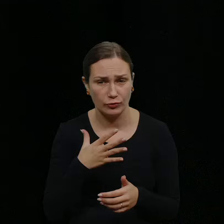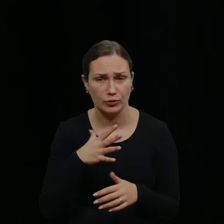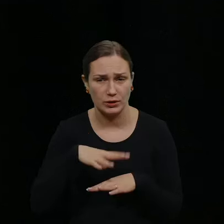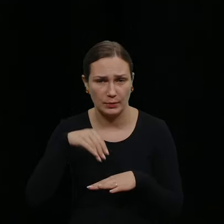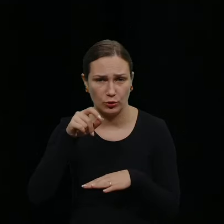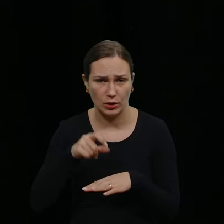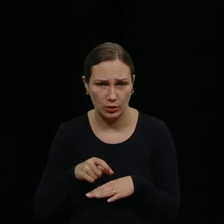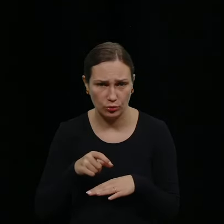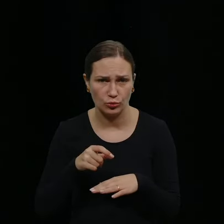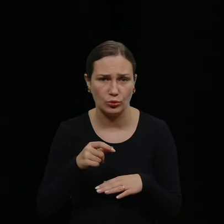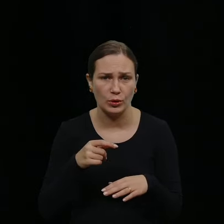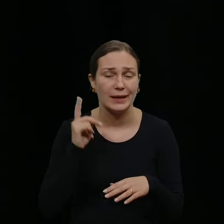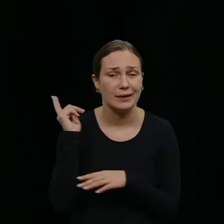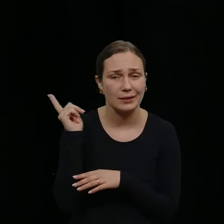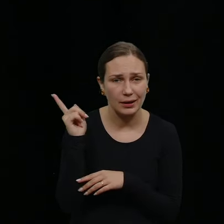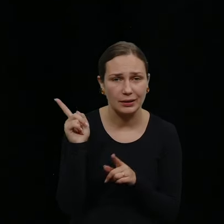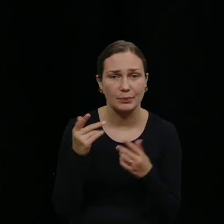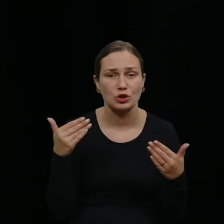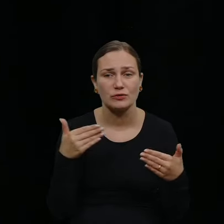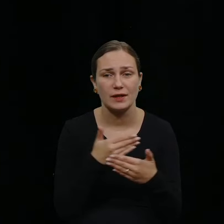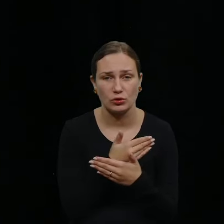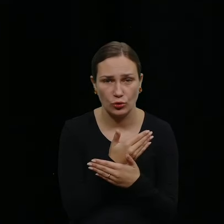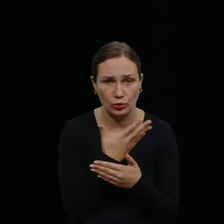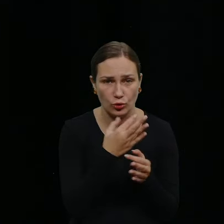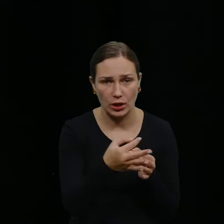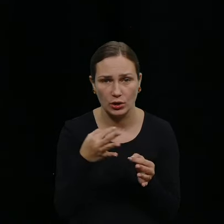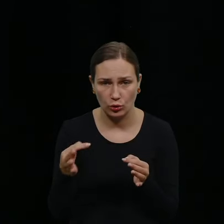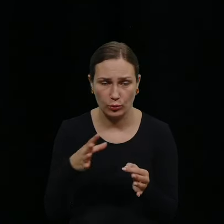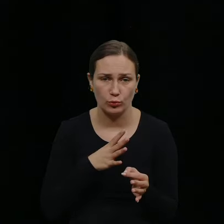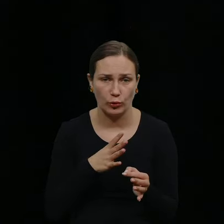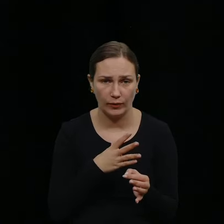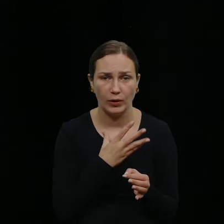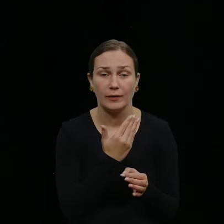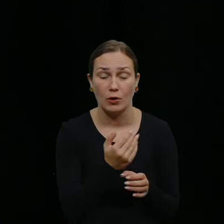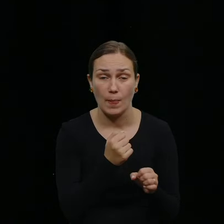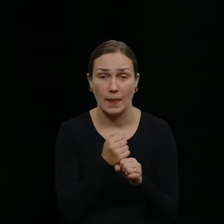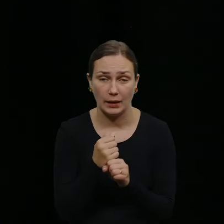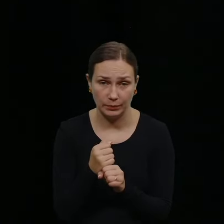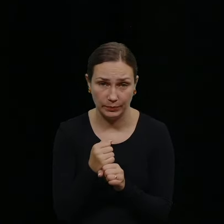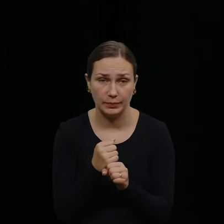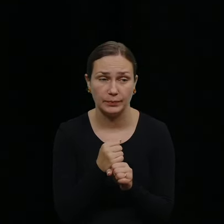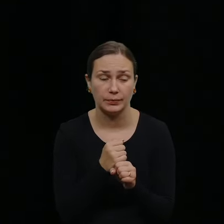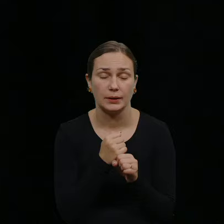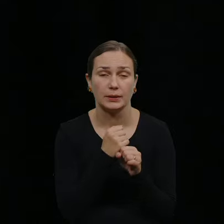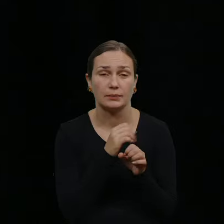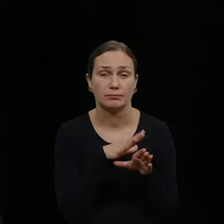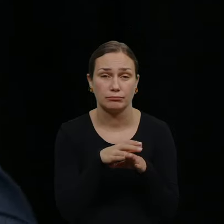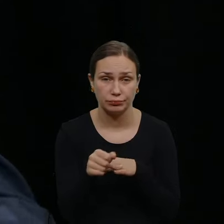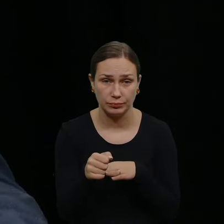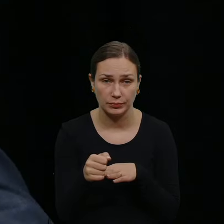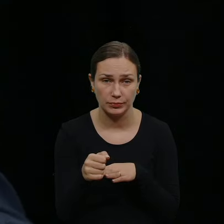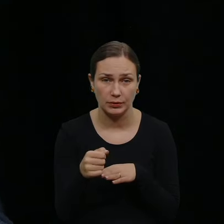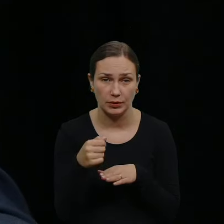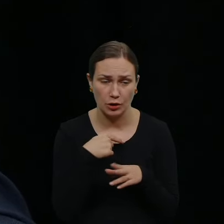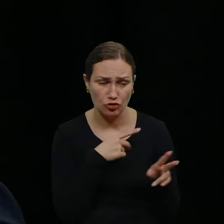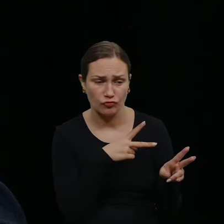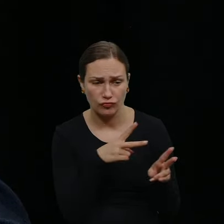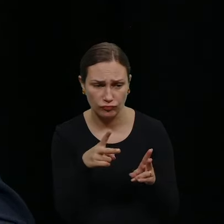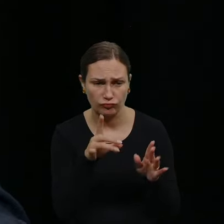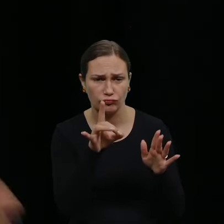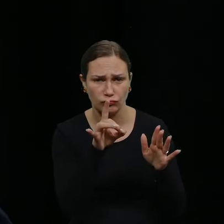Švenčionių, Ignalinos, reiškia, rajonuose, tai tie darbai, kurie buvo padaryti, ir mano pastovus